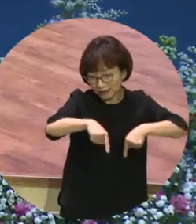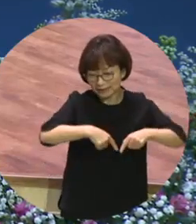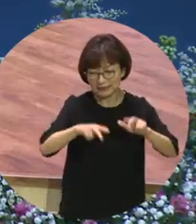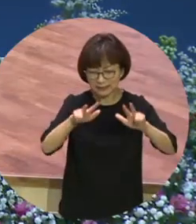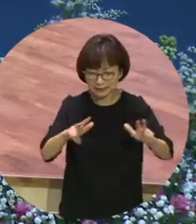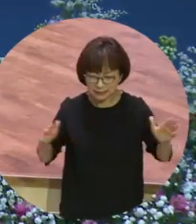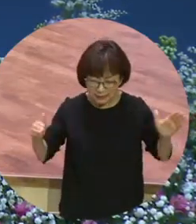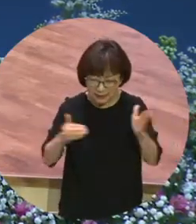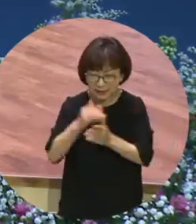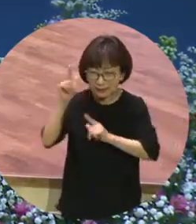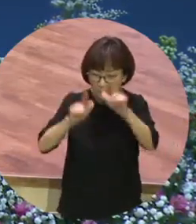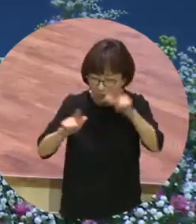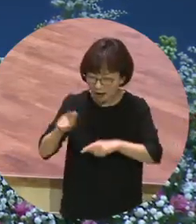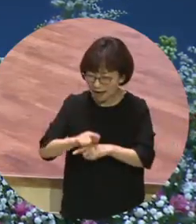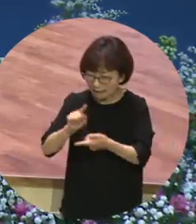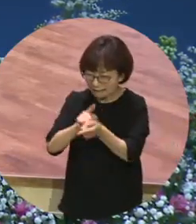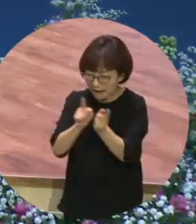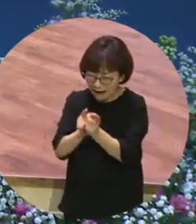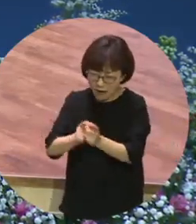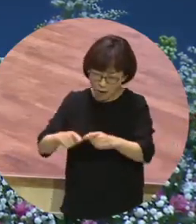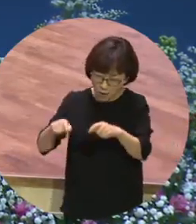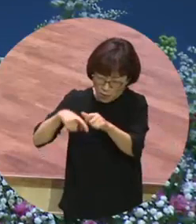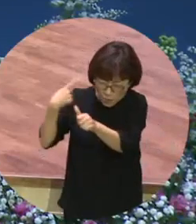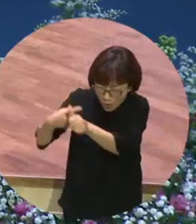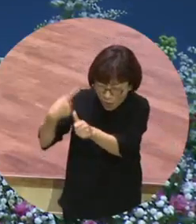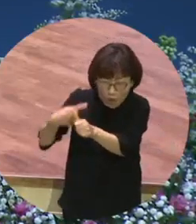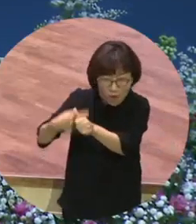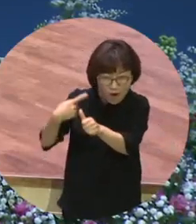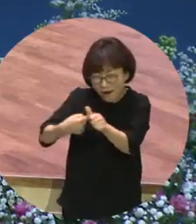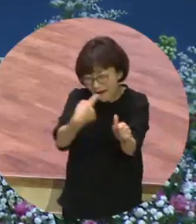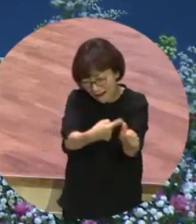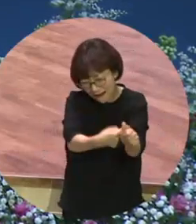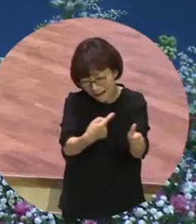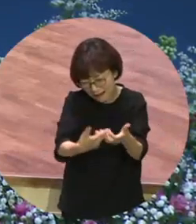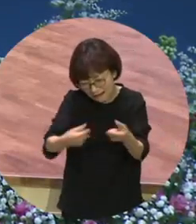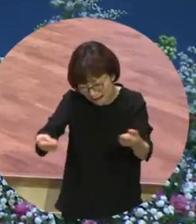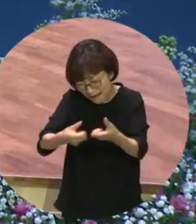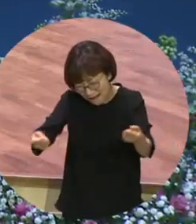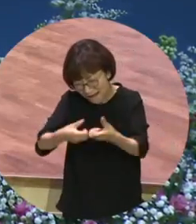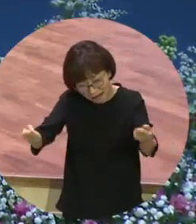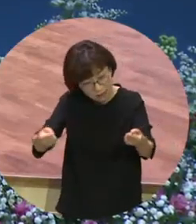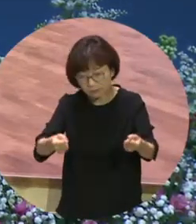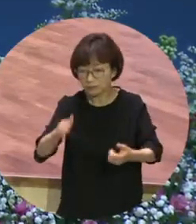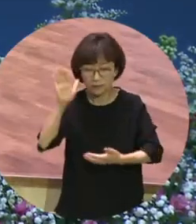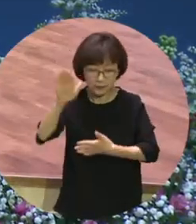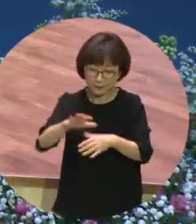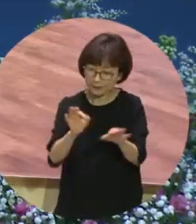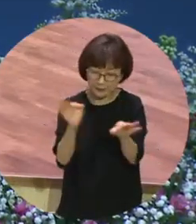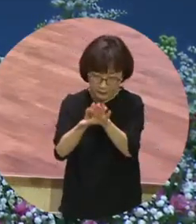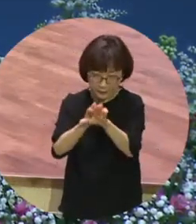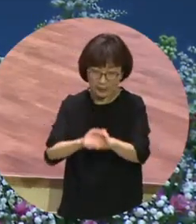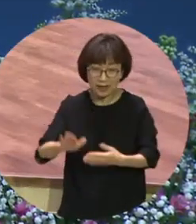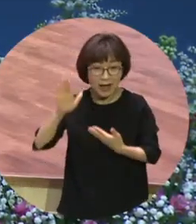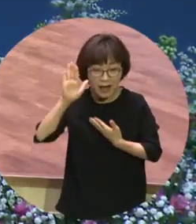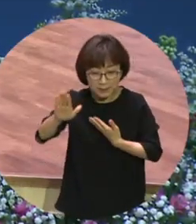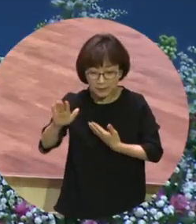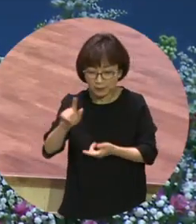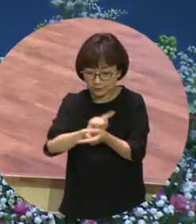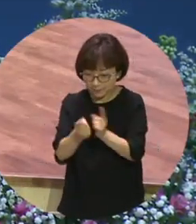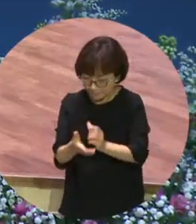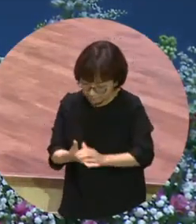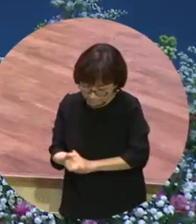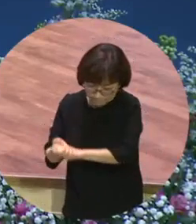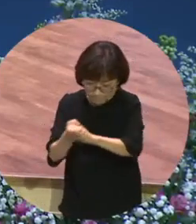잡는 당파 적 그런 정쟁에서 벗어나서 미래적인 비전을 창출하는 그러한 새로운